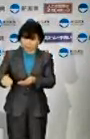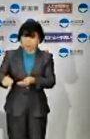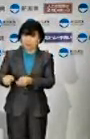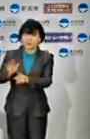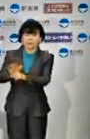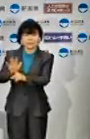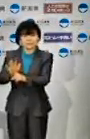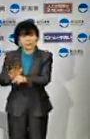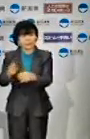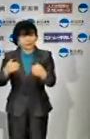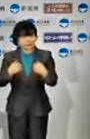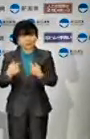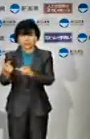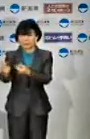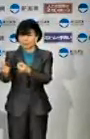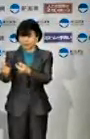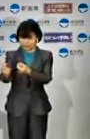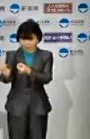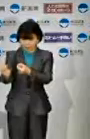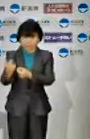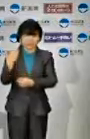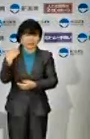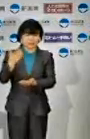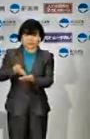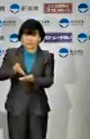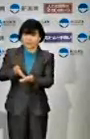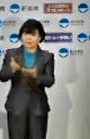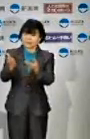りで、そこは先ほど申し上げましたけれども、